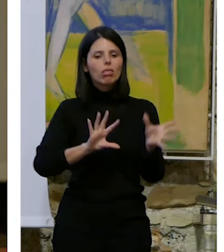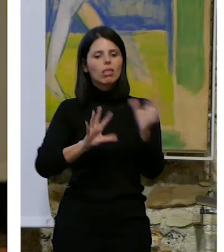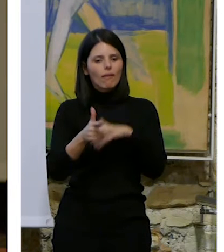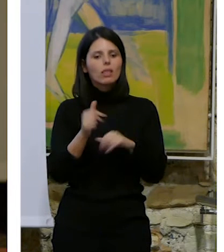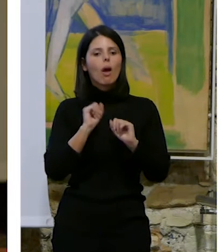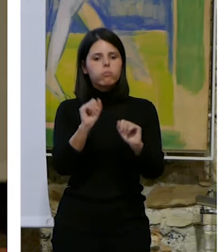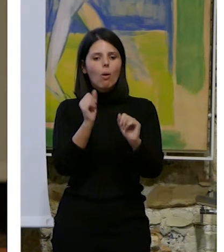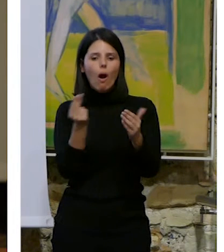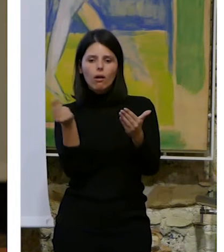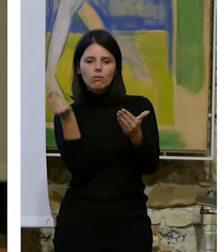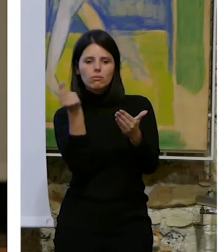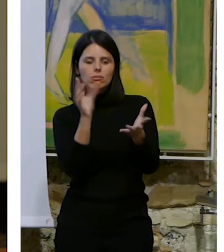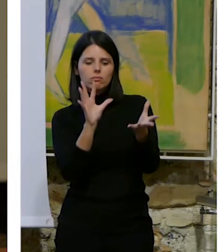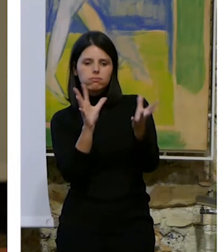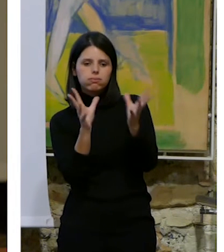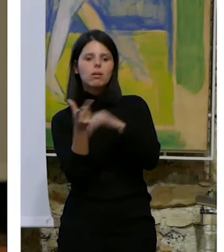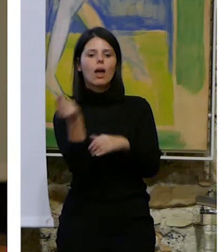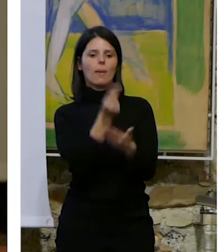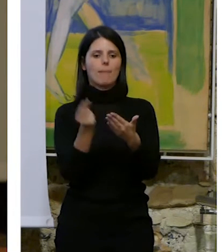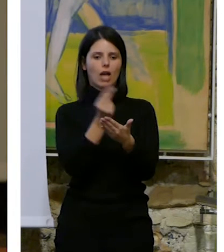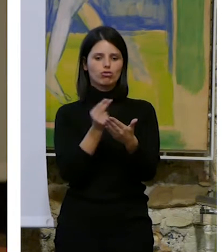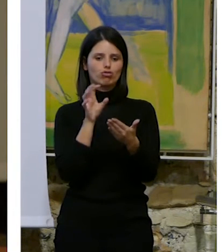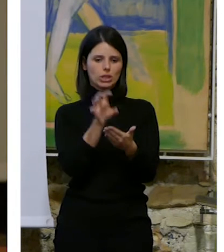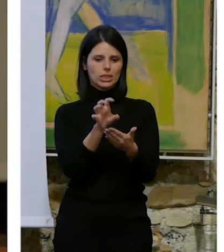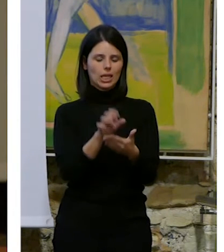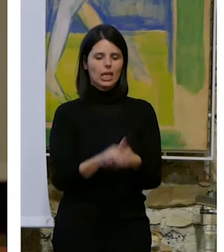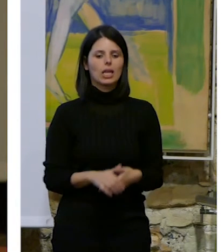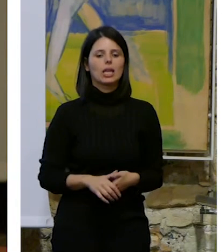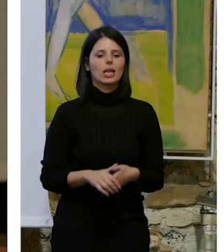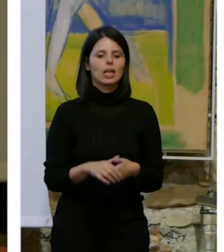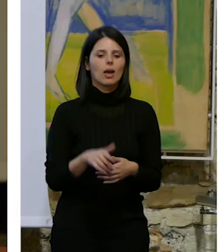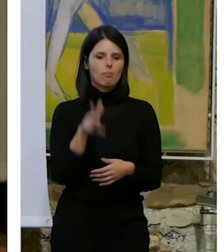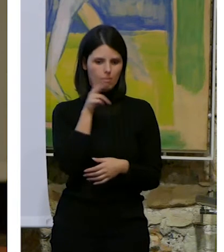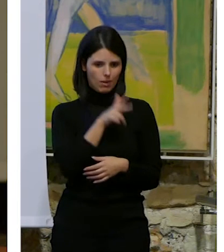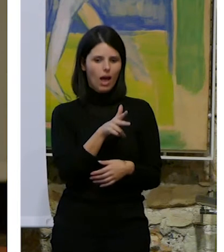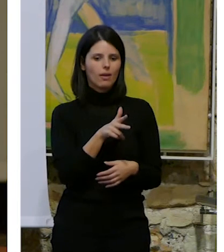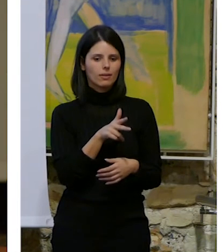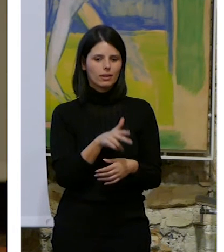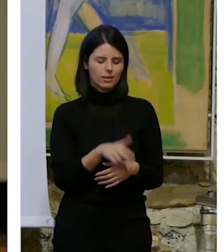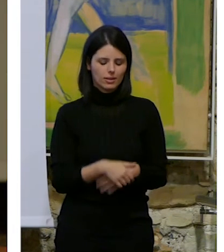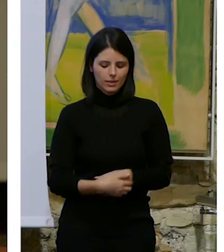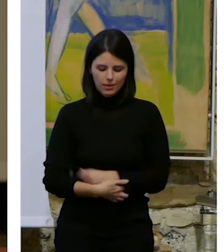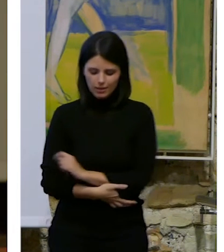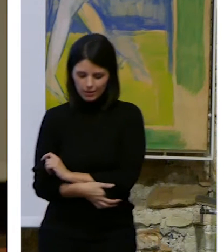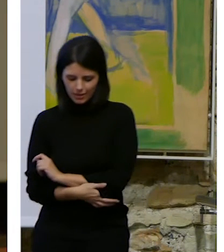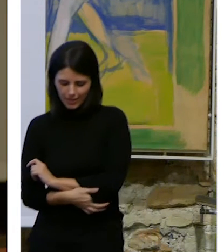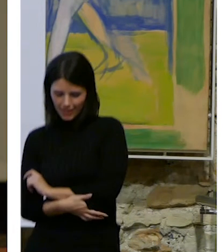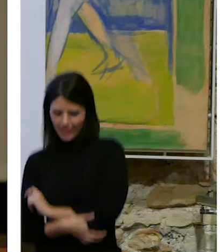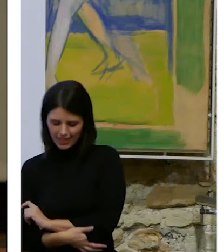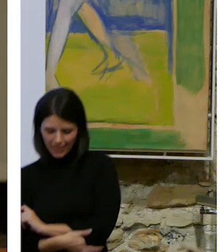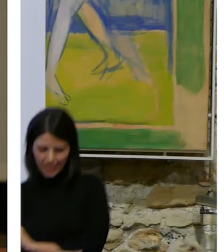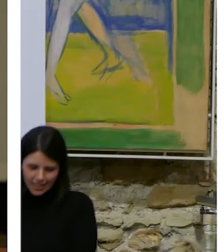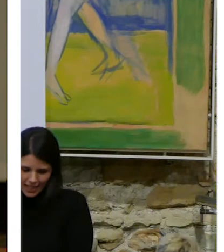un'immagine stabile, che è l'immagine del fratello, ma che bravi, no. Allora siamo sulla stessa linea.